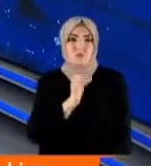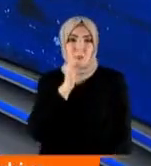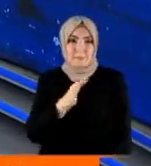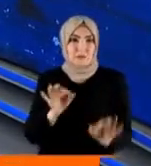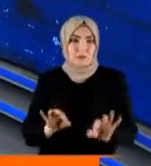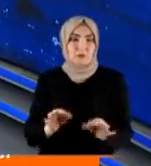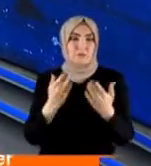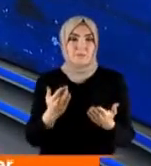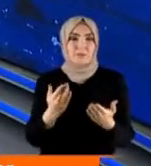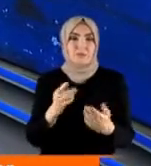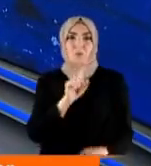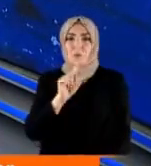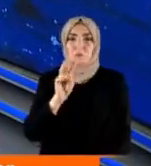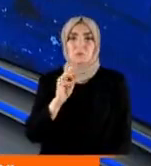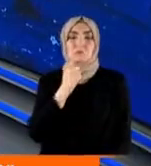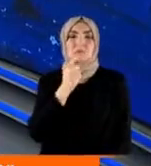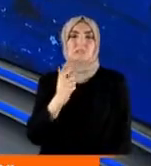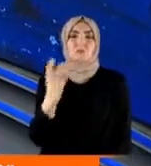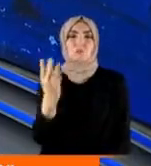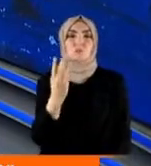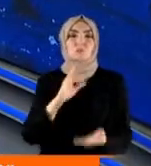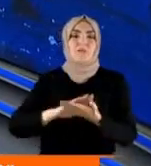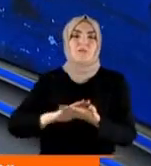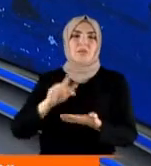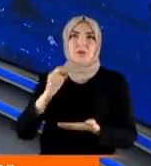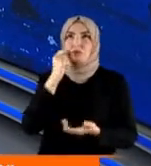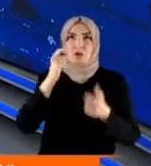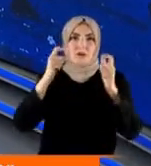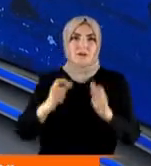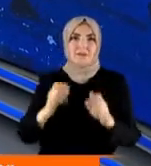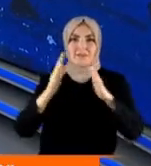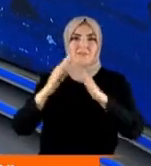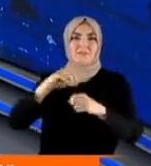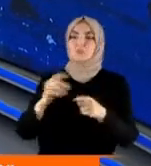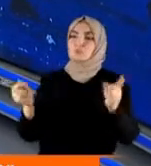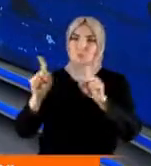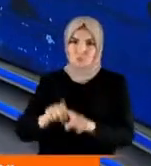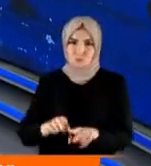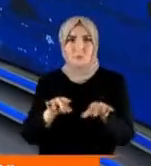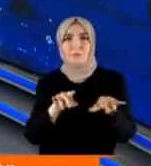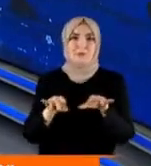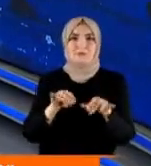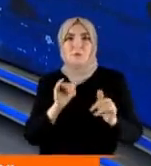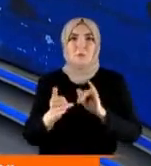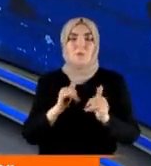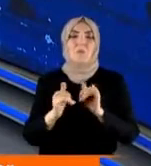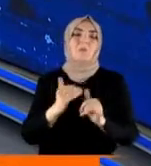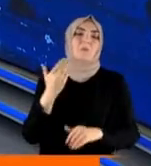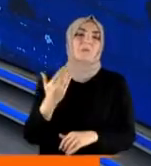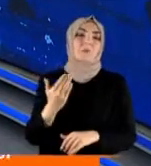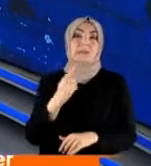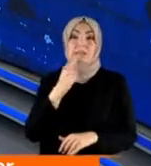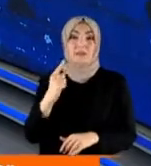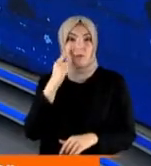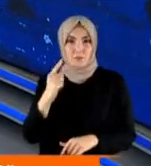13 yaşındaki 3 arkadaş Ankara'daki bir evde buluşmuş, bilgisayar oyunu oynuyorlardı ve iddiaya göre oynadıkları oyun bir savaş